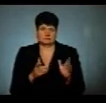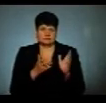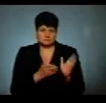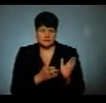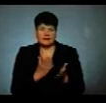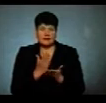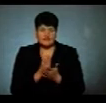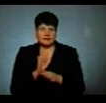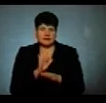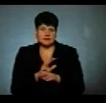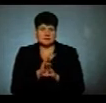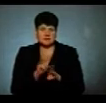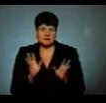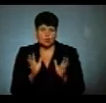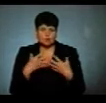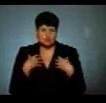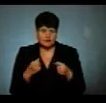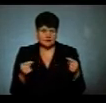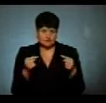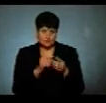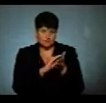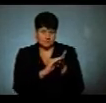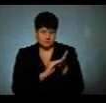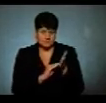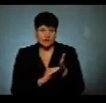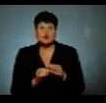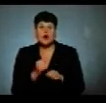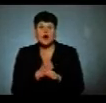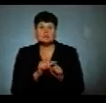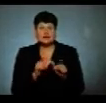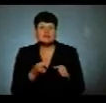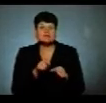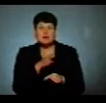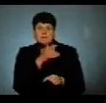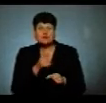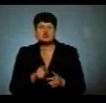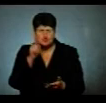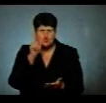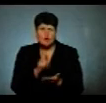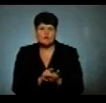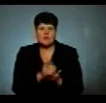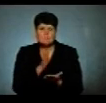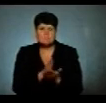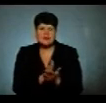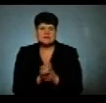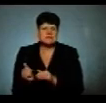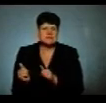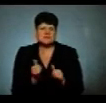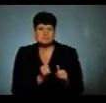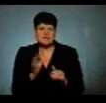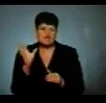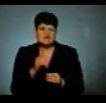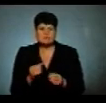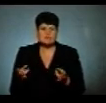Є наказ Міністерства охорони здоров'я, який чітко регламентує про те, що аптеки в такий період зобов'язані мати забезпечення